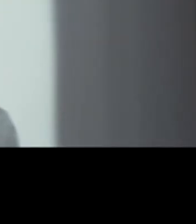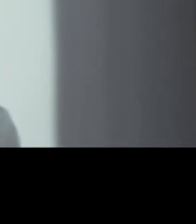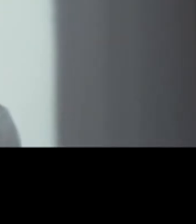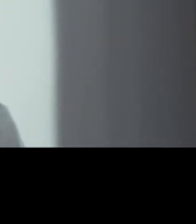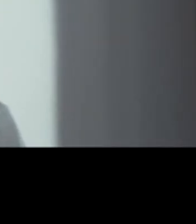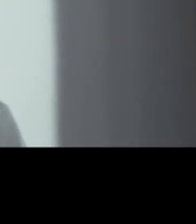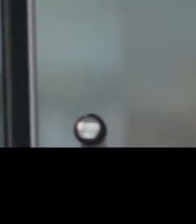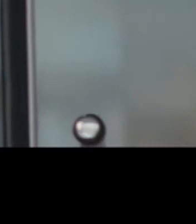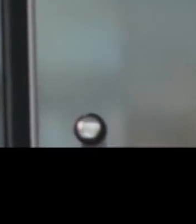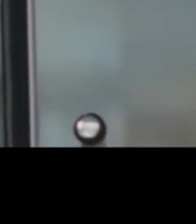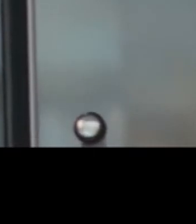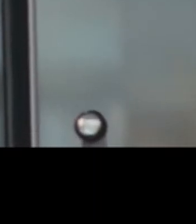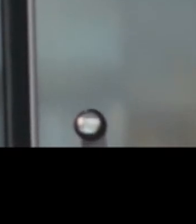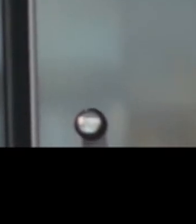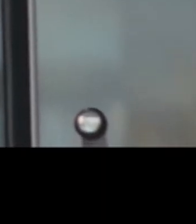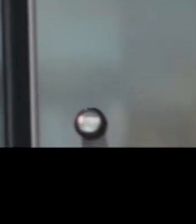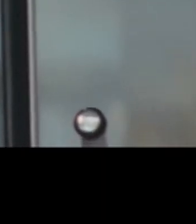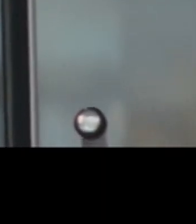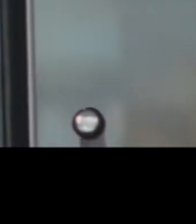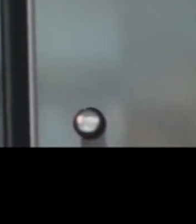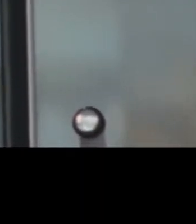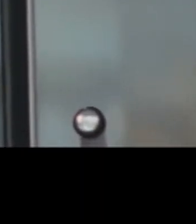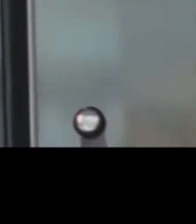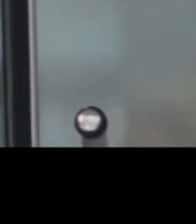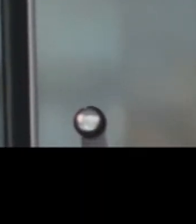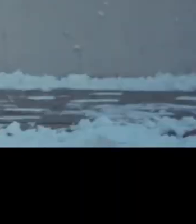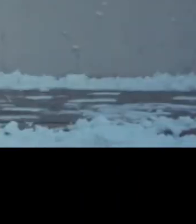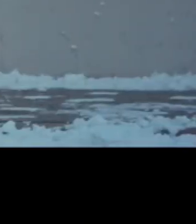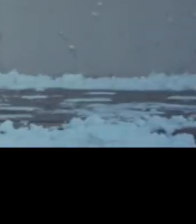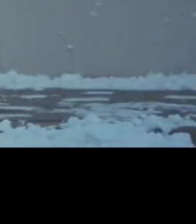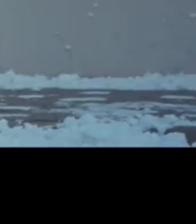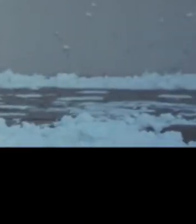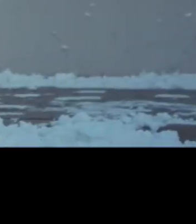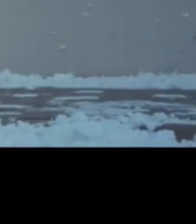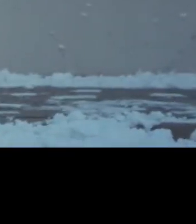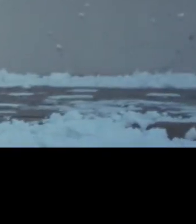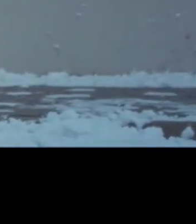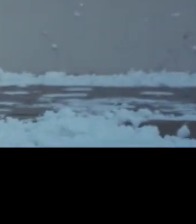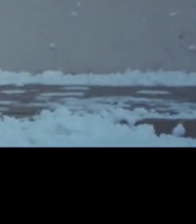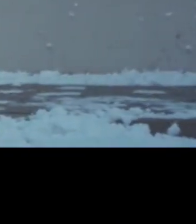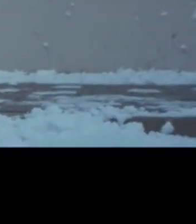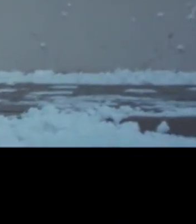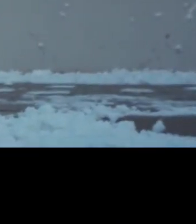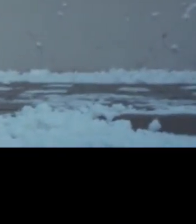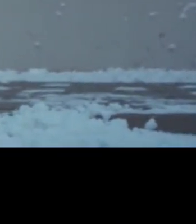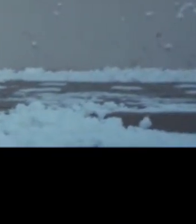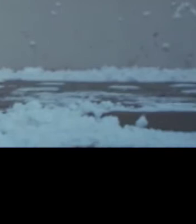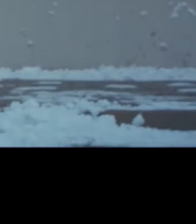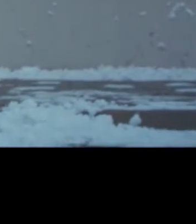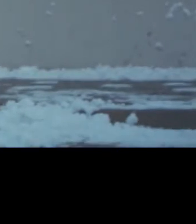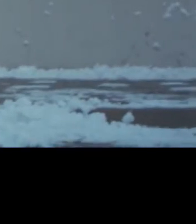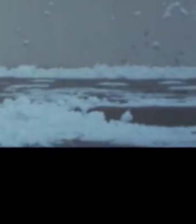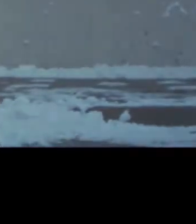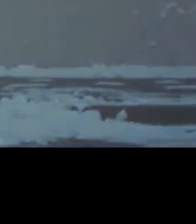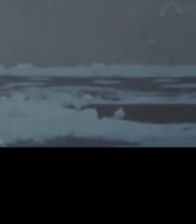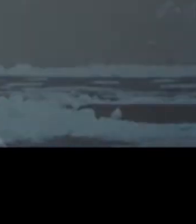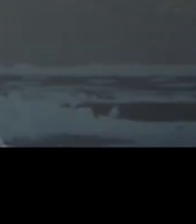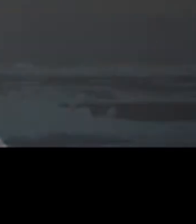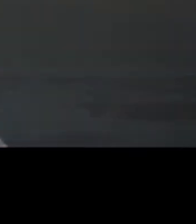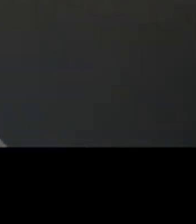홍기가 사진 앨범을 덮고는 선글라스를 끼고 집을 나선다. 홍기는 말끔한 옷차림으로 분홍색 보자기에 싼 상자를 들고